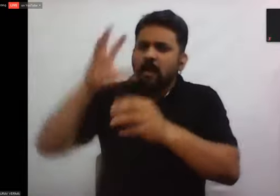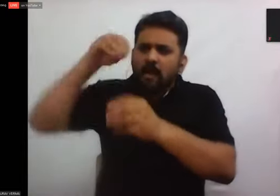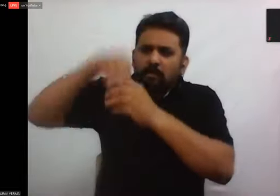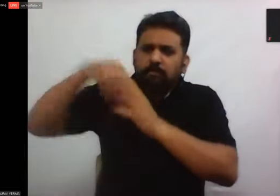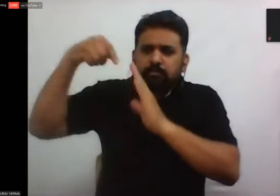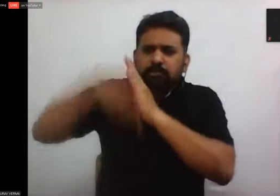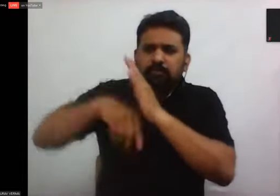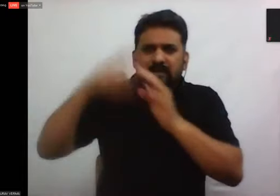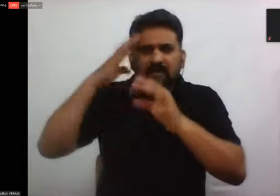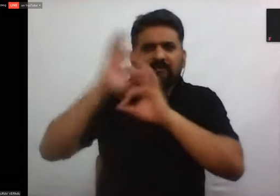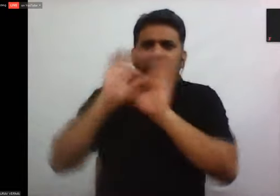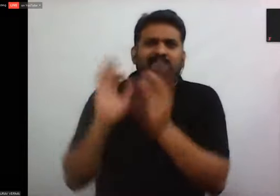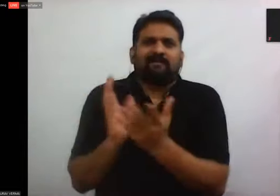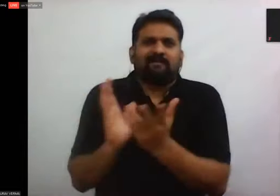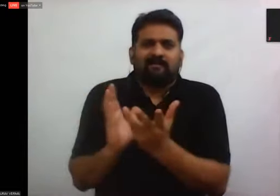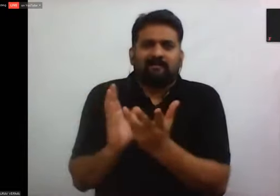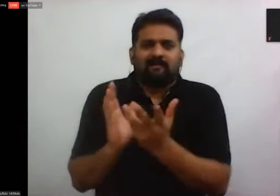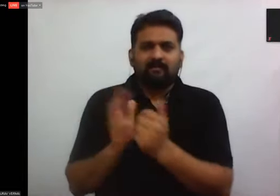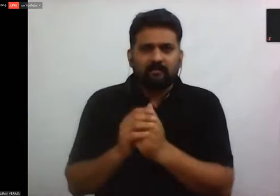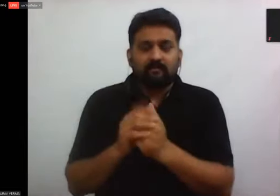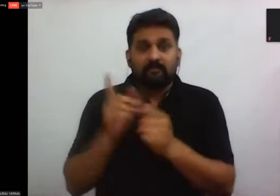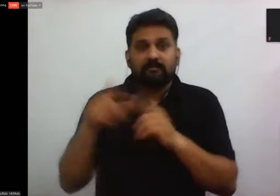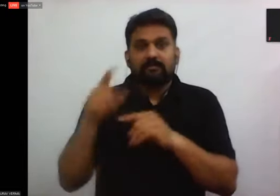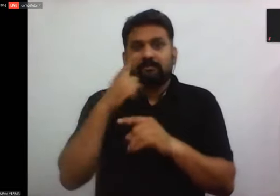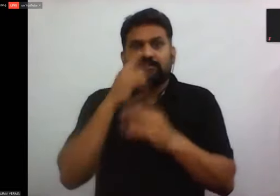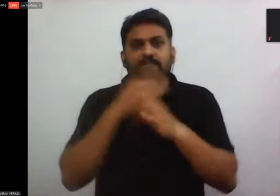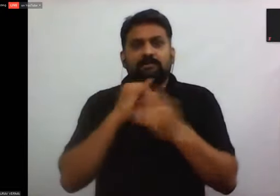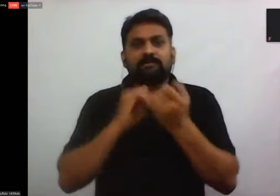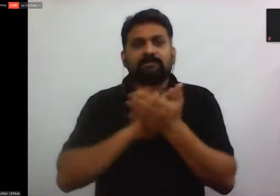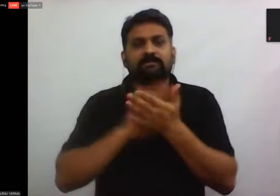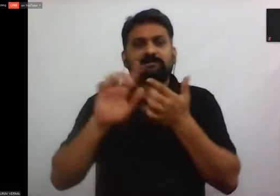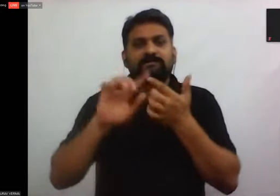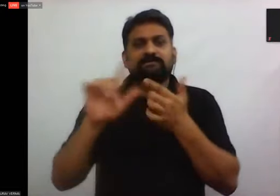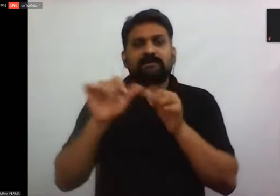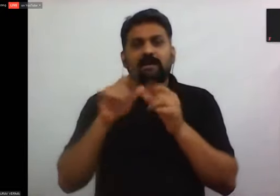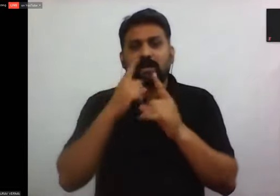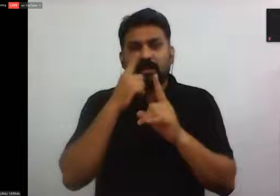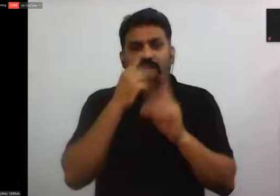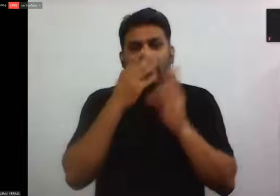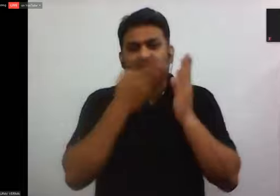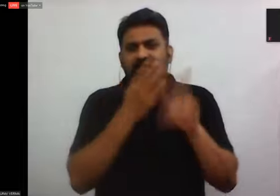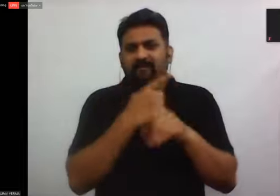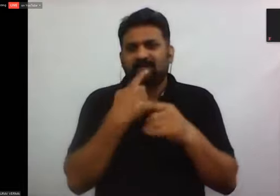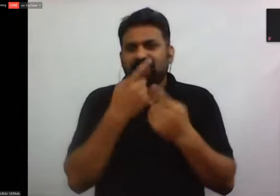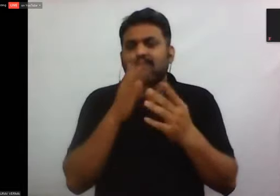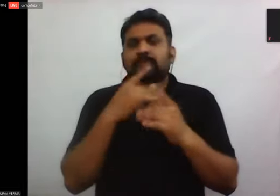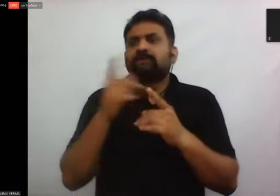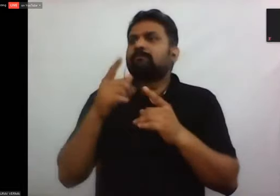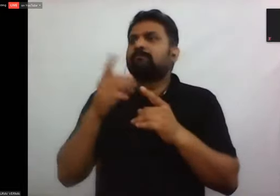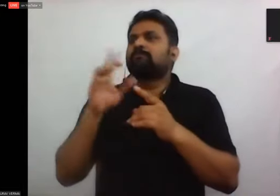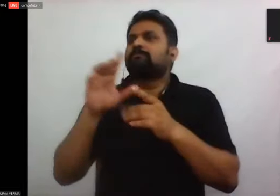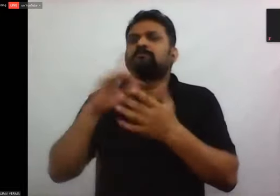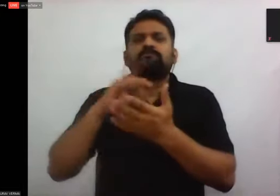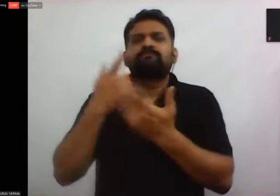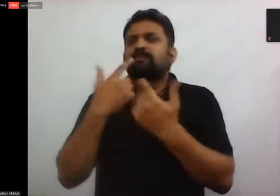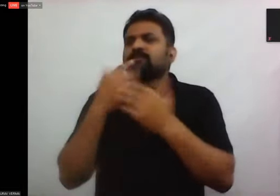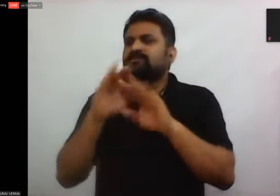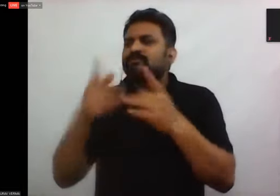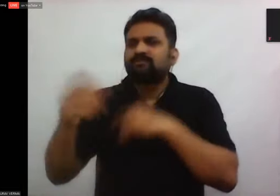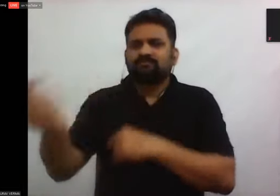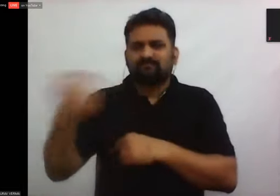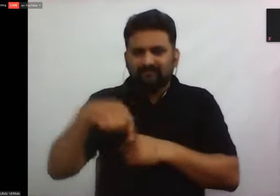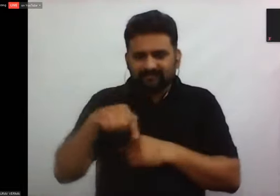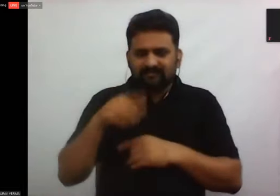वर्किंग विद द चाइल्ड एंड लाइक शीला मैम सेड सेंटर में जो बच्चे आते हैं वो बहुत कम टाइम के लिए आते हैं लेकिन ज्यादा टाइम